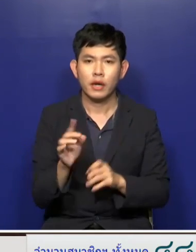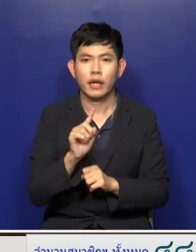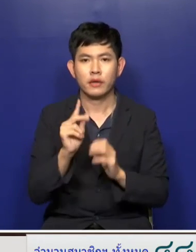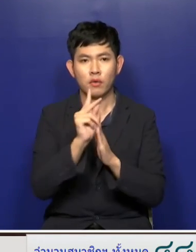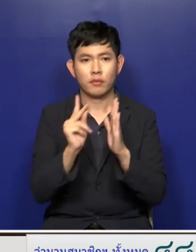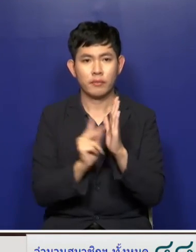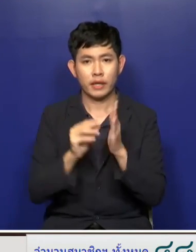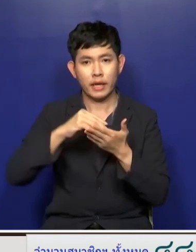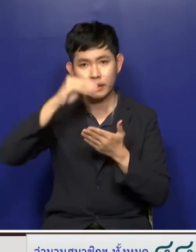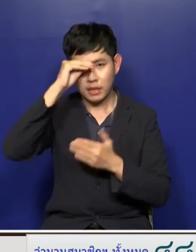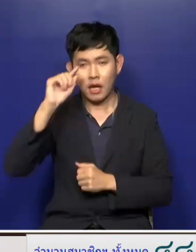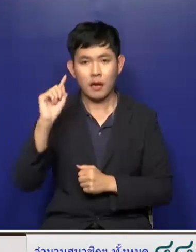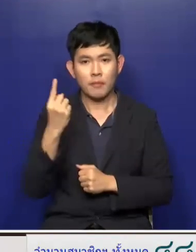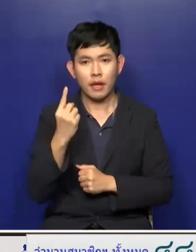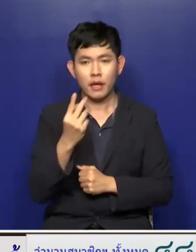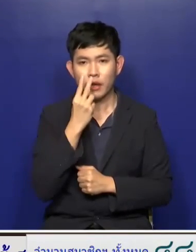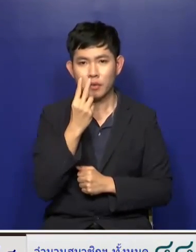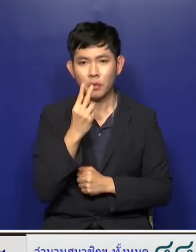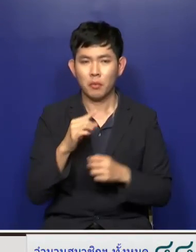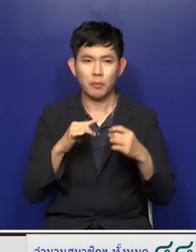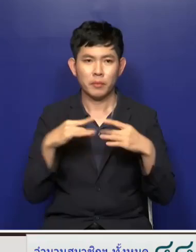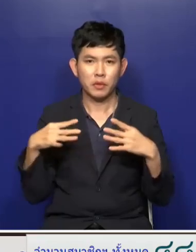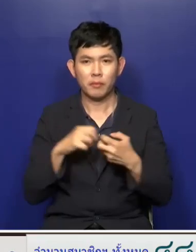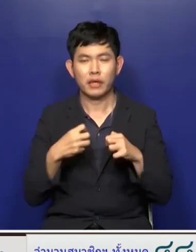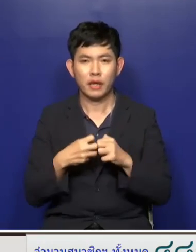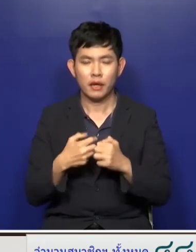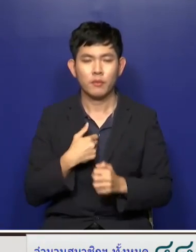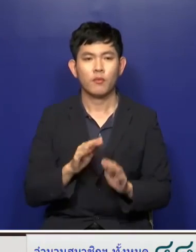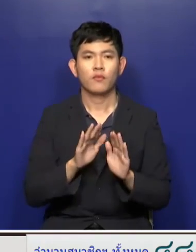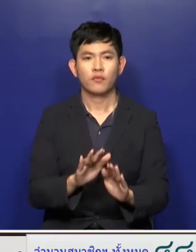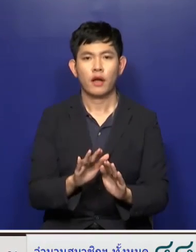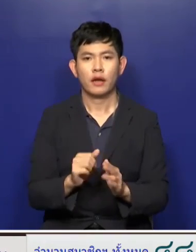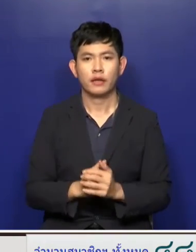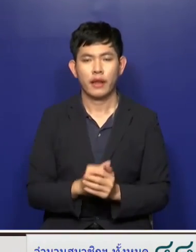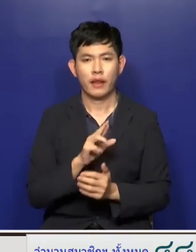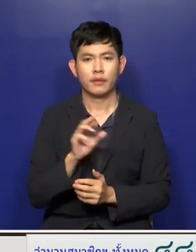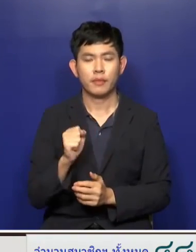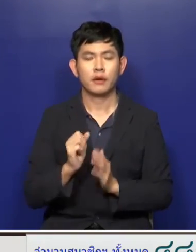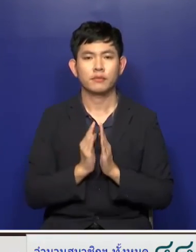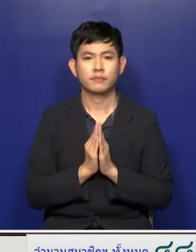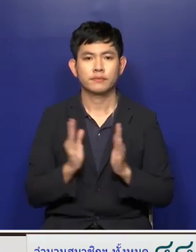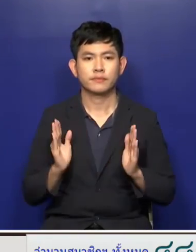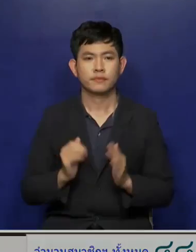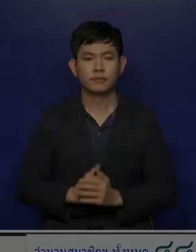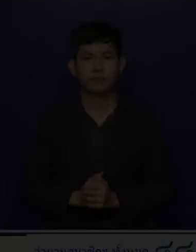ายการศึษาให่จัดละเลยสิ่งเหล่านี้ก็เลยฝากไปนสภาพหงนี้ ขอบคุครับขอบคุณครับ